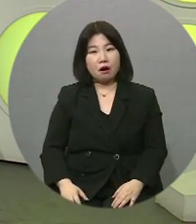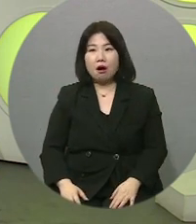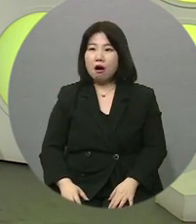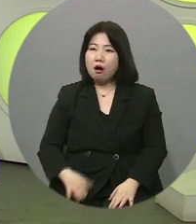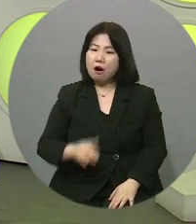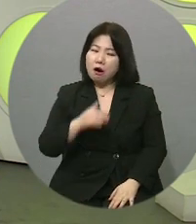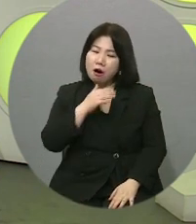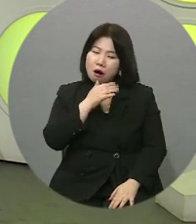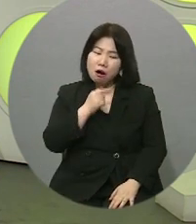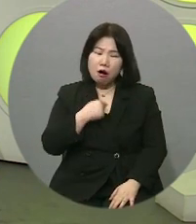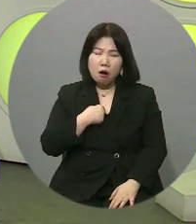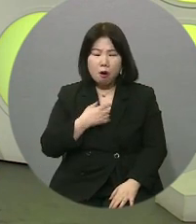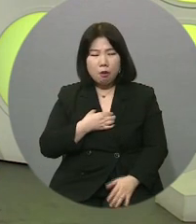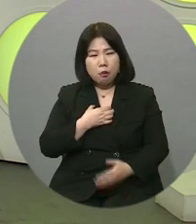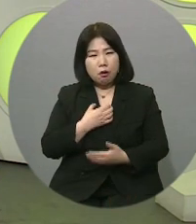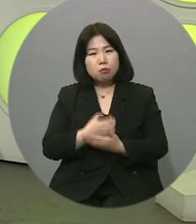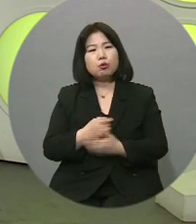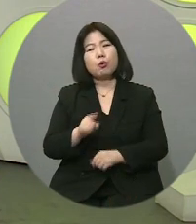아, 여기서 찡한데요.